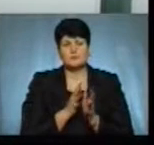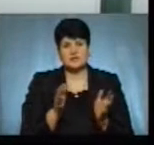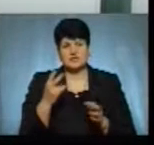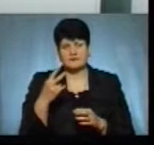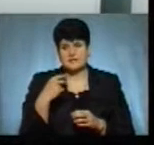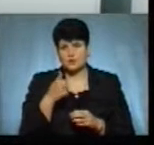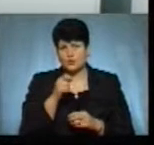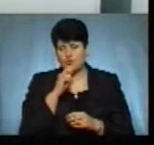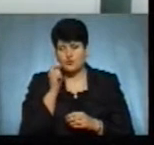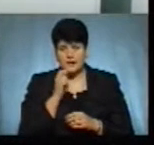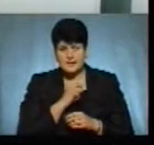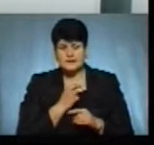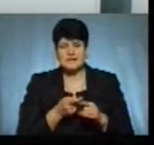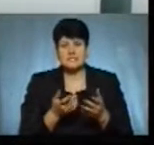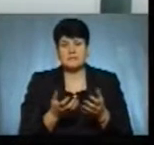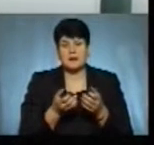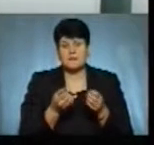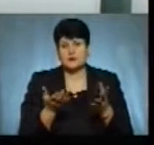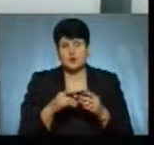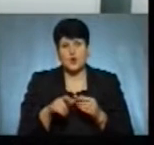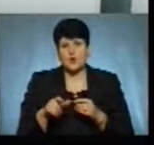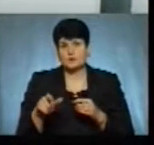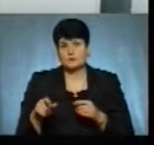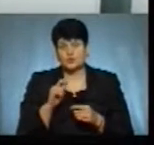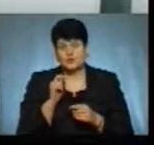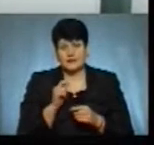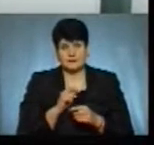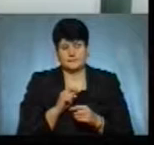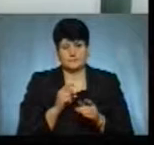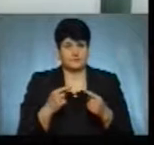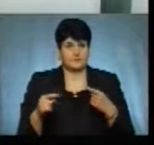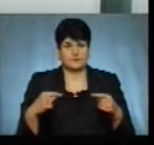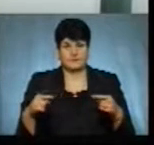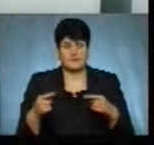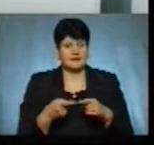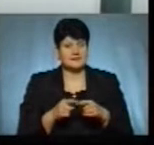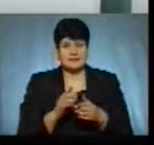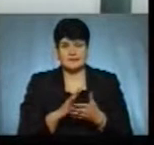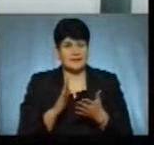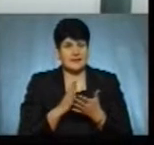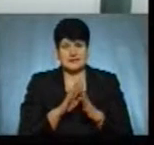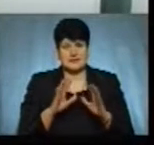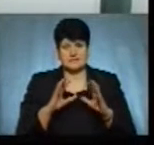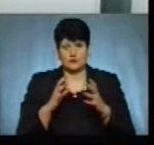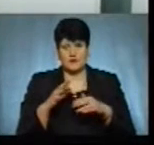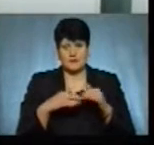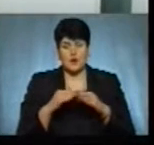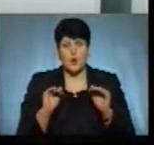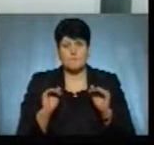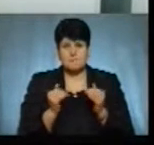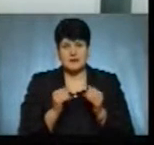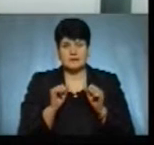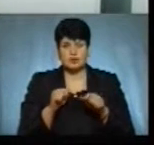років в Україні і сприймалося громадянами України досить неадекватно, тому що це не є світова практика, обмеження на